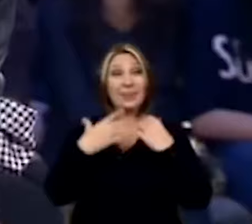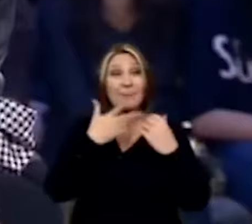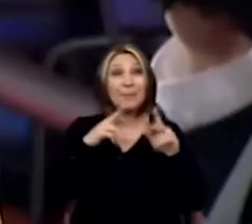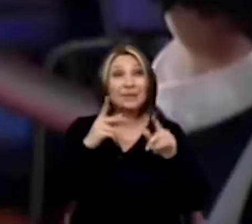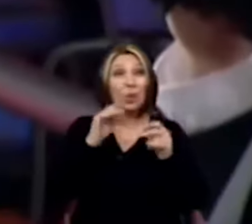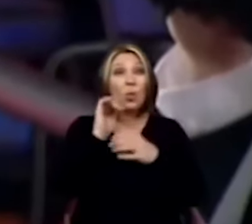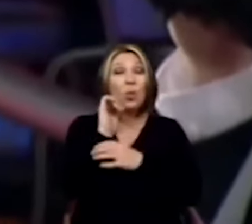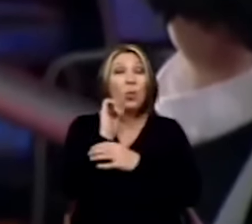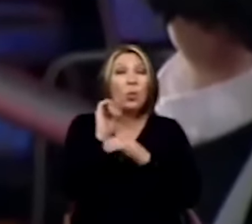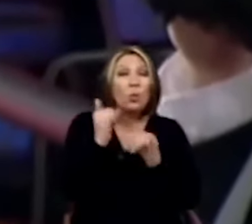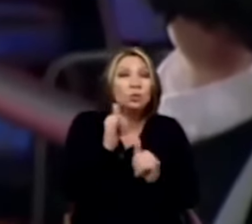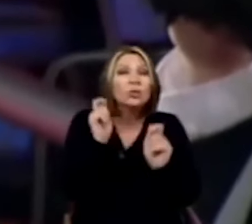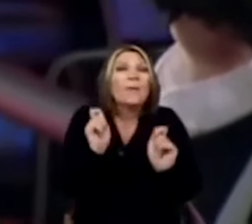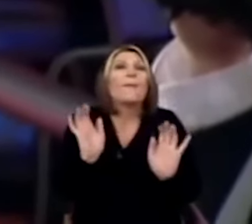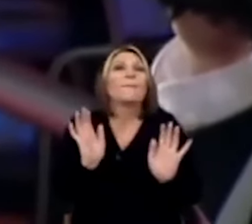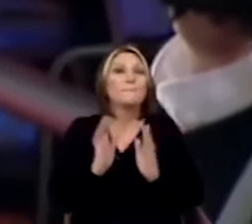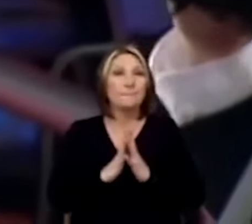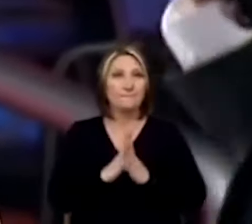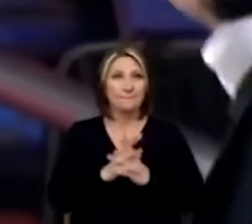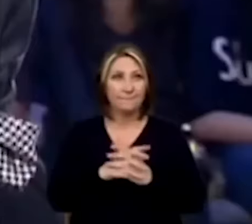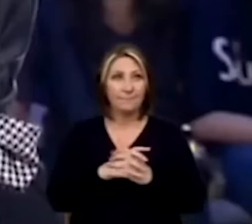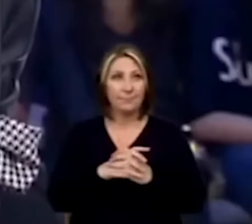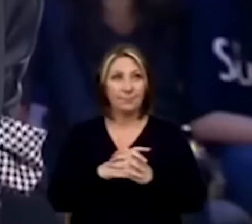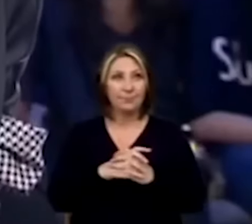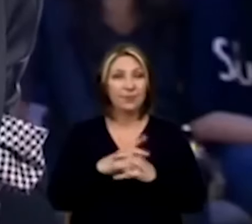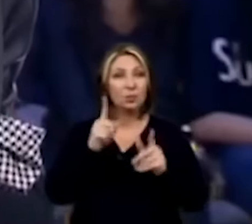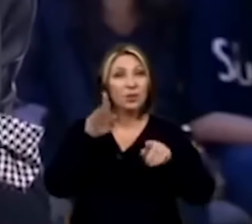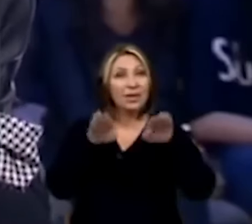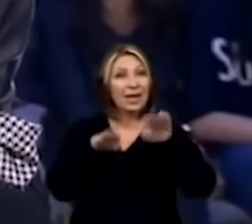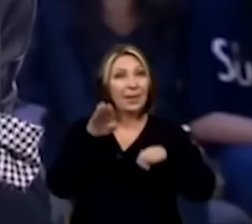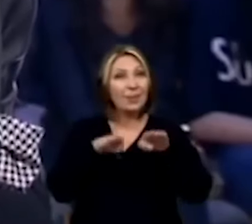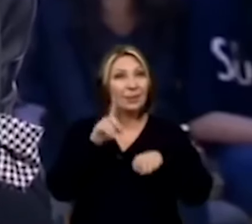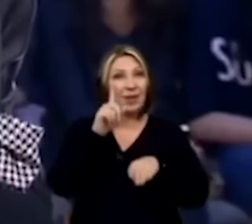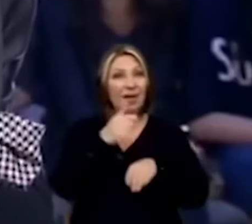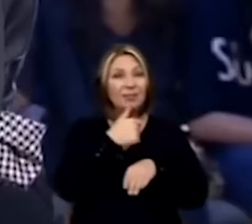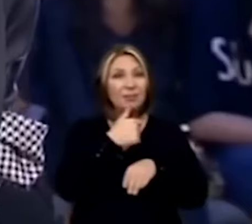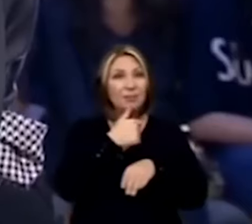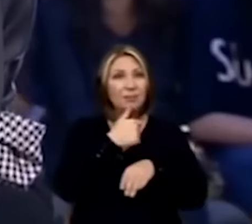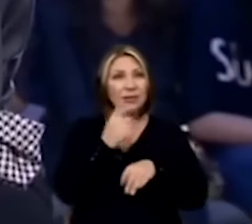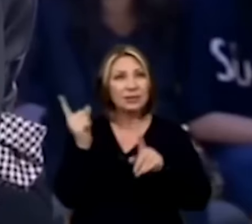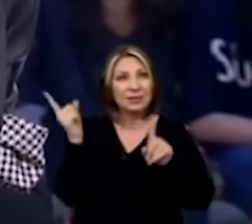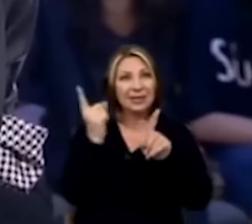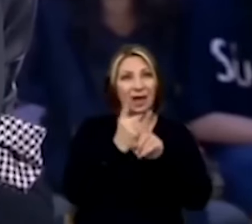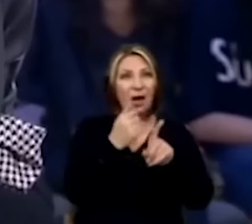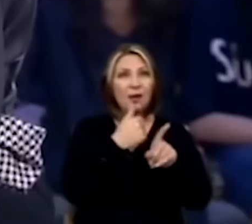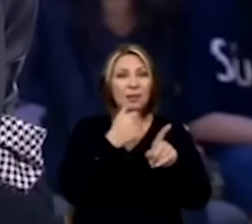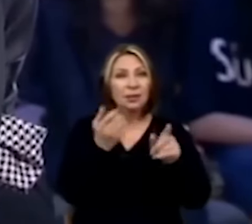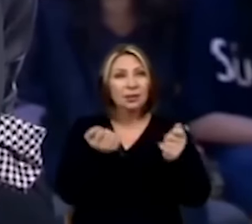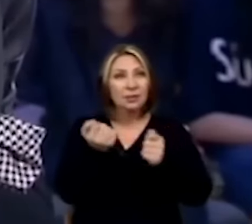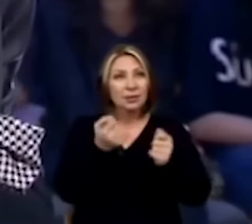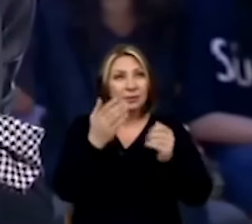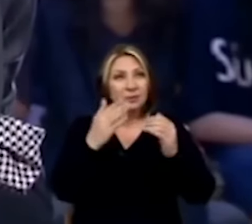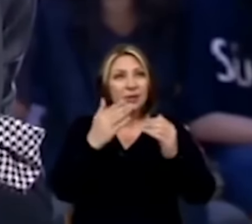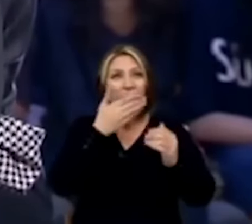bir oyunculuk yapamam. Yani benzer bir karakteri oynayamıyorum. Peki bu reklamlarında da bir adam geliyor seni arabayla